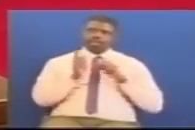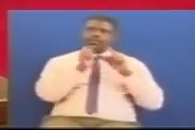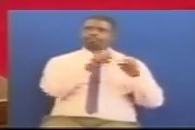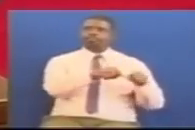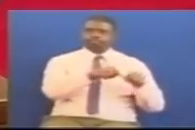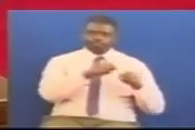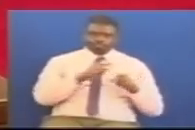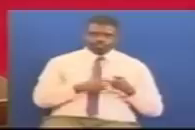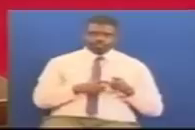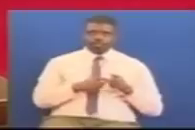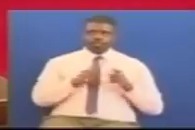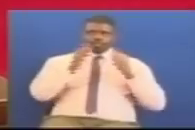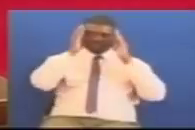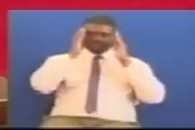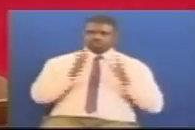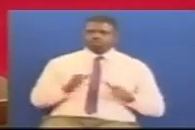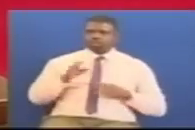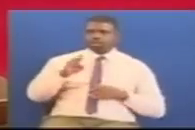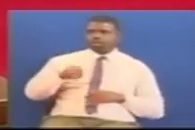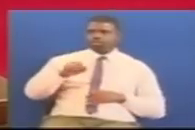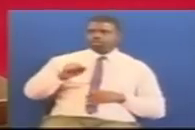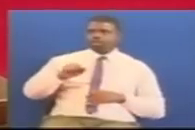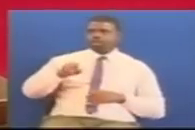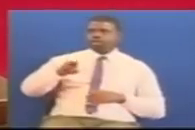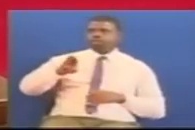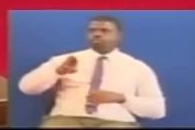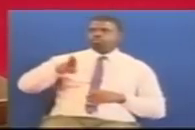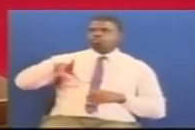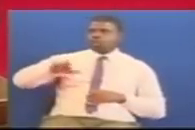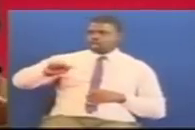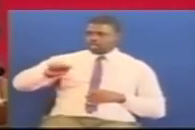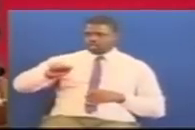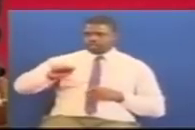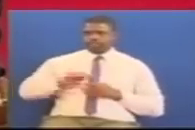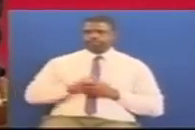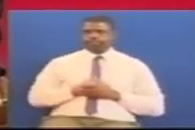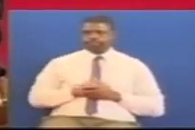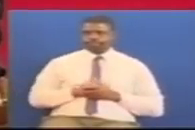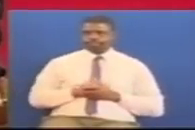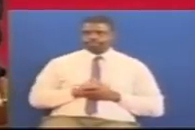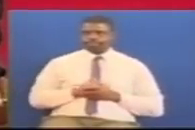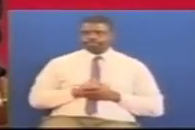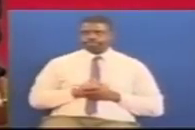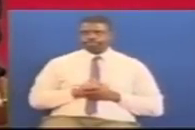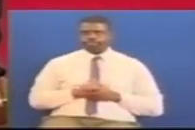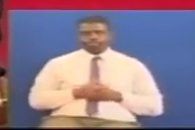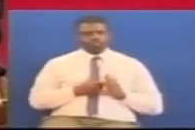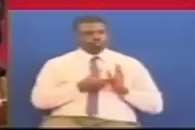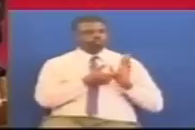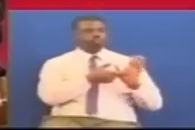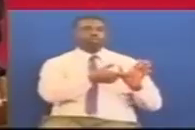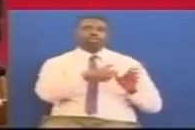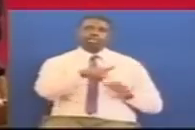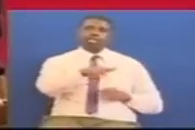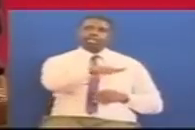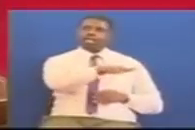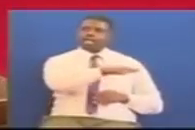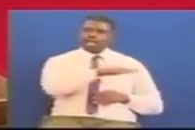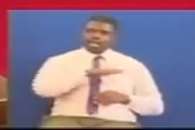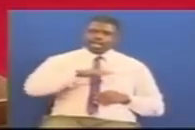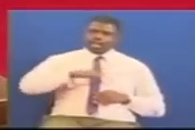Mheshimiwa Angelina Mabula, Naibu Waziri wa Ardhi, na nilionyeshwa mpaka eneo la Bezi ambako